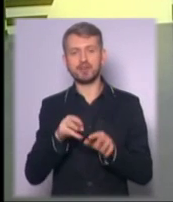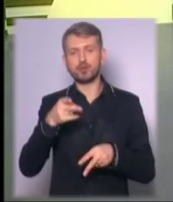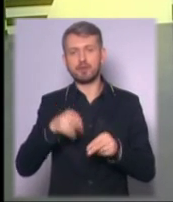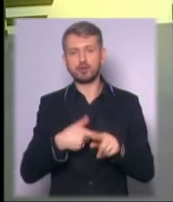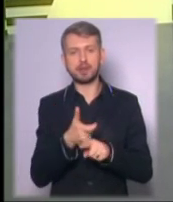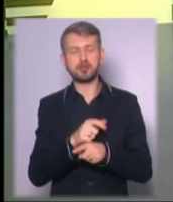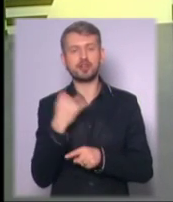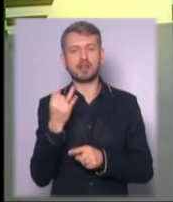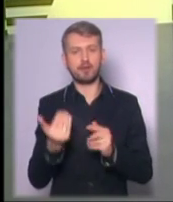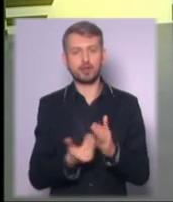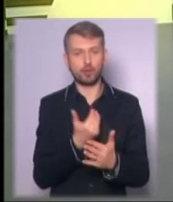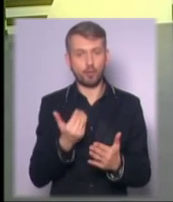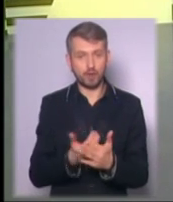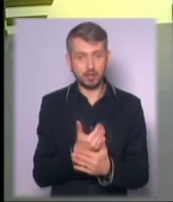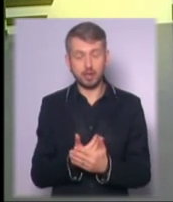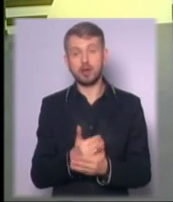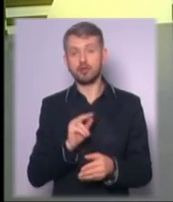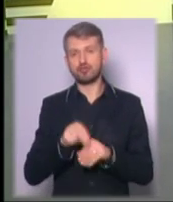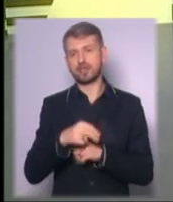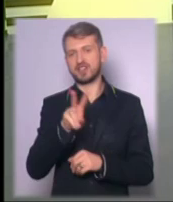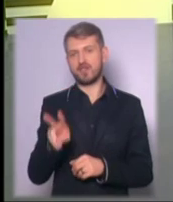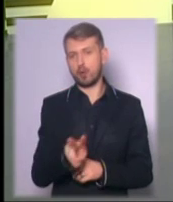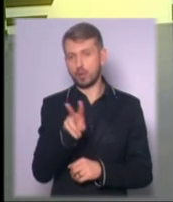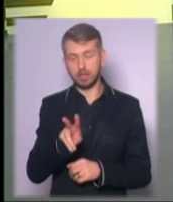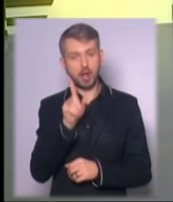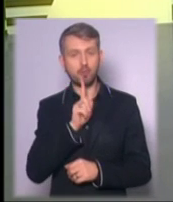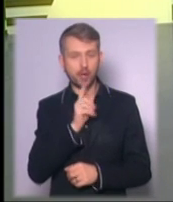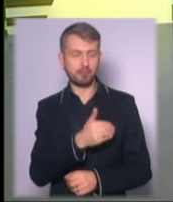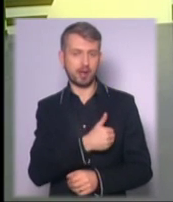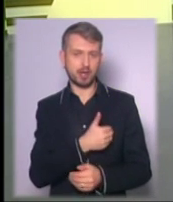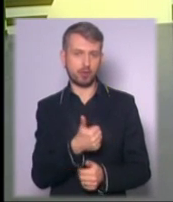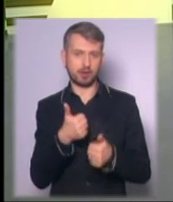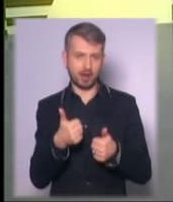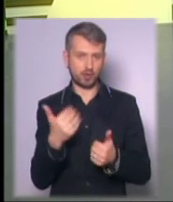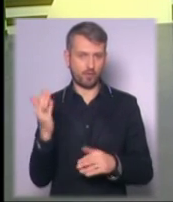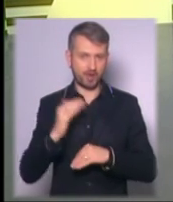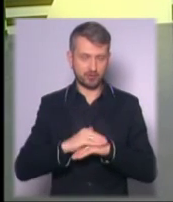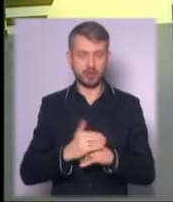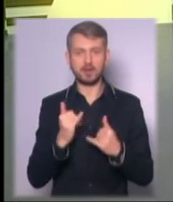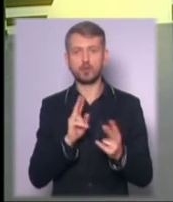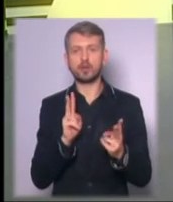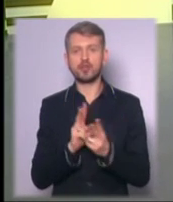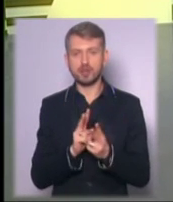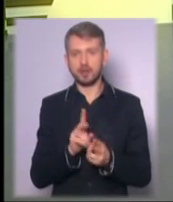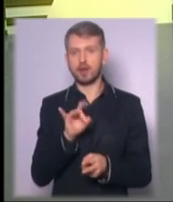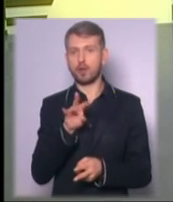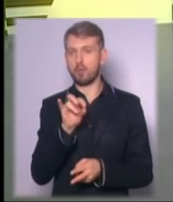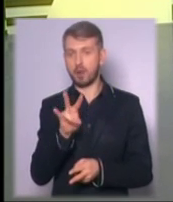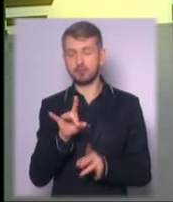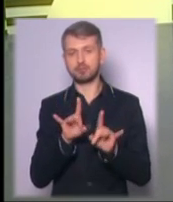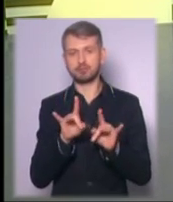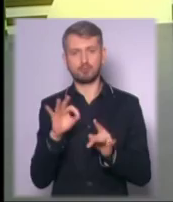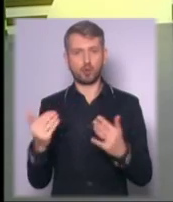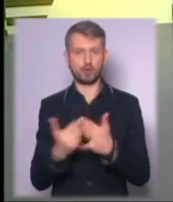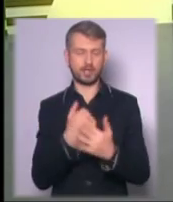завершується. Більше цікавих та актуальних новин вже за 2 години. Поки що бажаю вам гарного вечора. Зараз зустрічайте Романа Сагая. Він поділиться інформацією